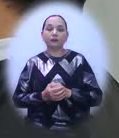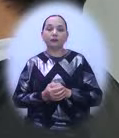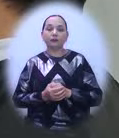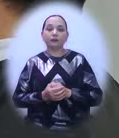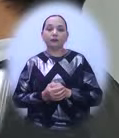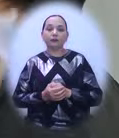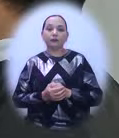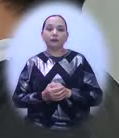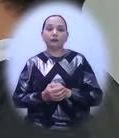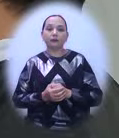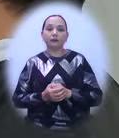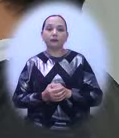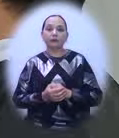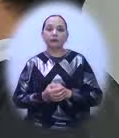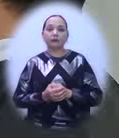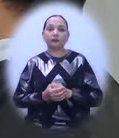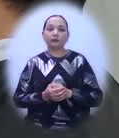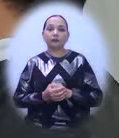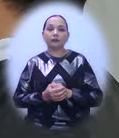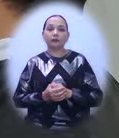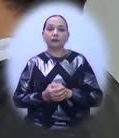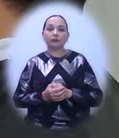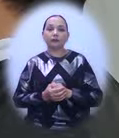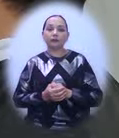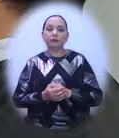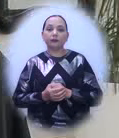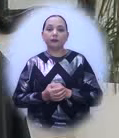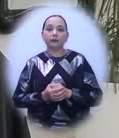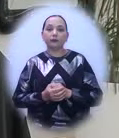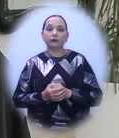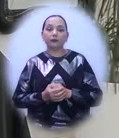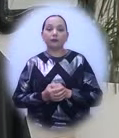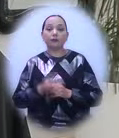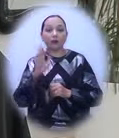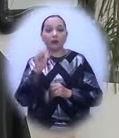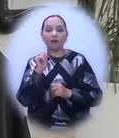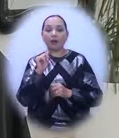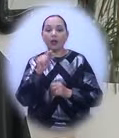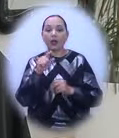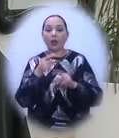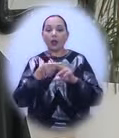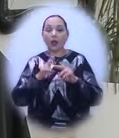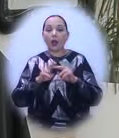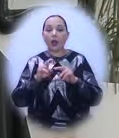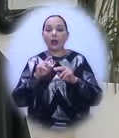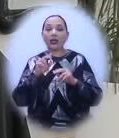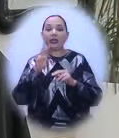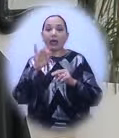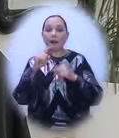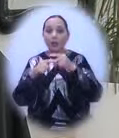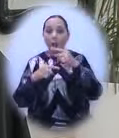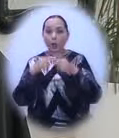Va serilashgan tuklarni trimer